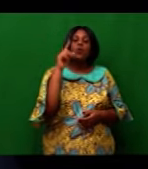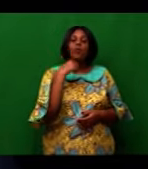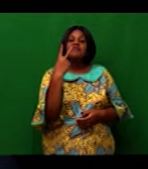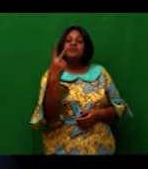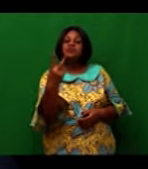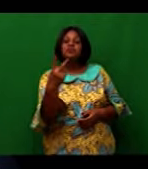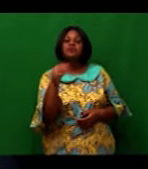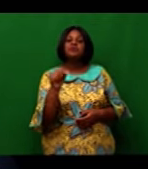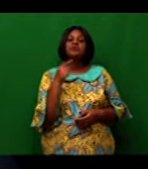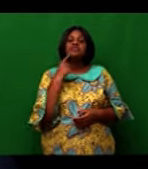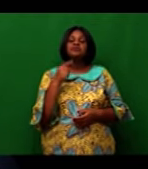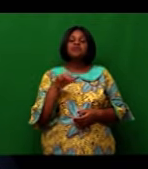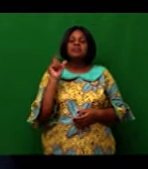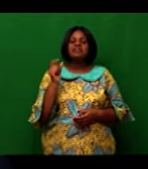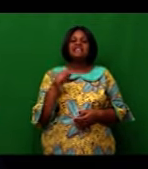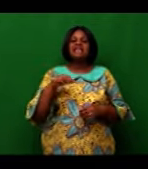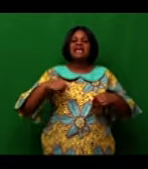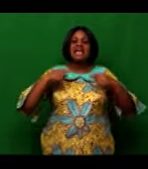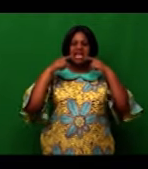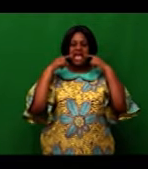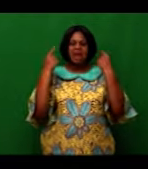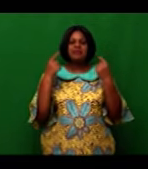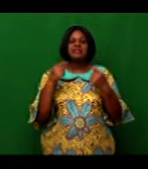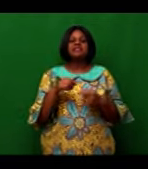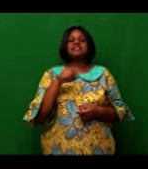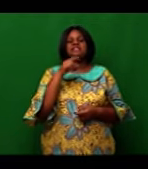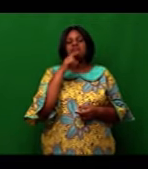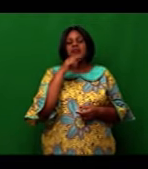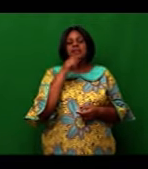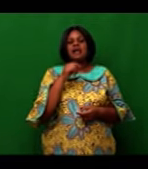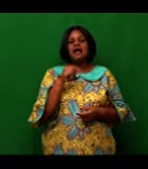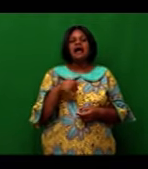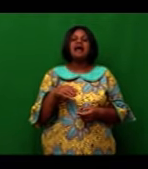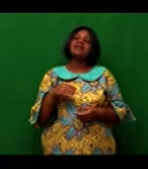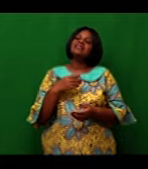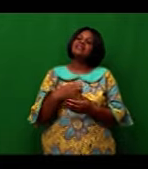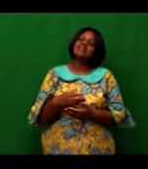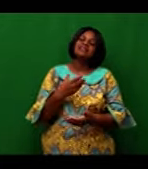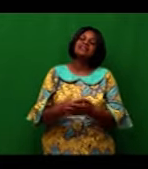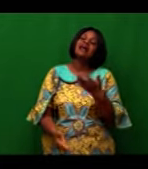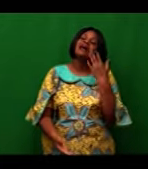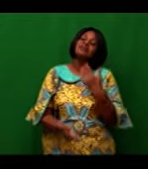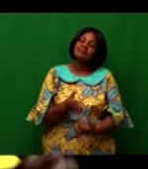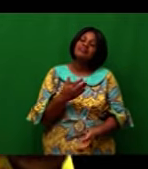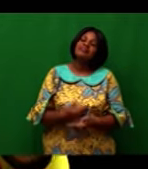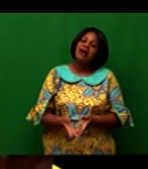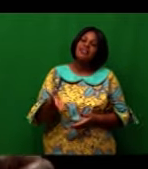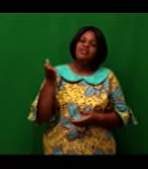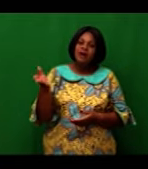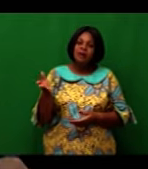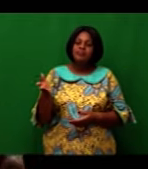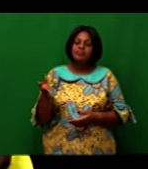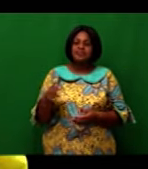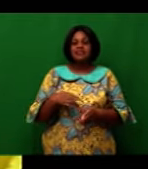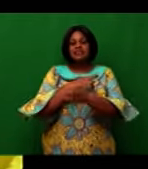ari pangwavaira pambonambona munhu ane barika murume wacho iye haana rugare asi chinokonzera kuti